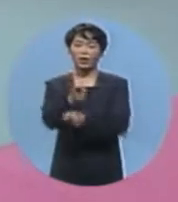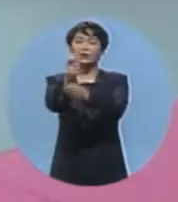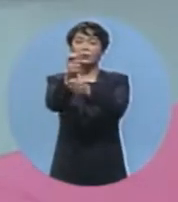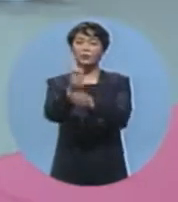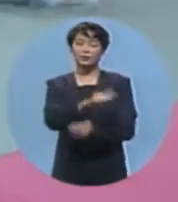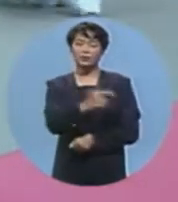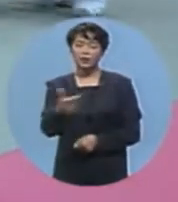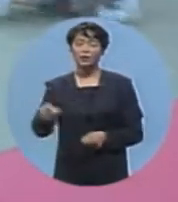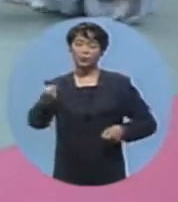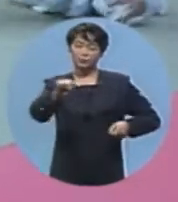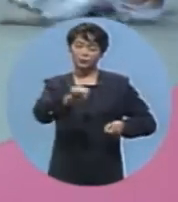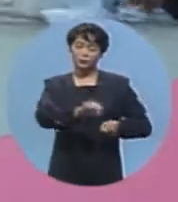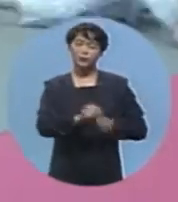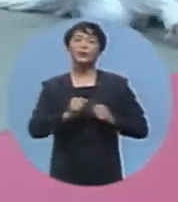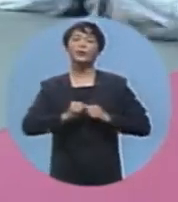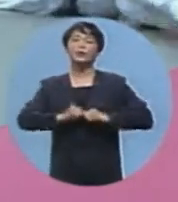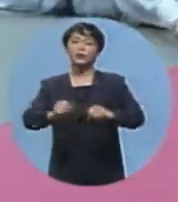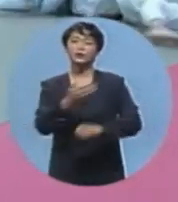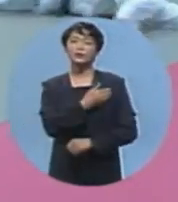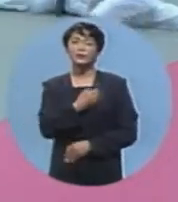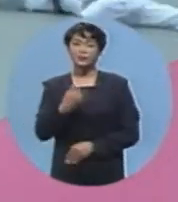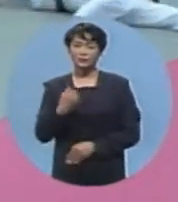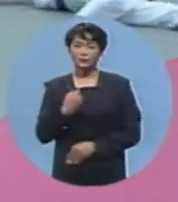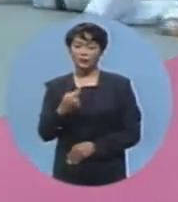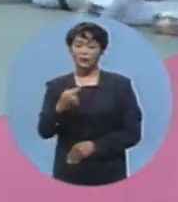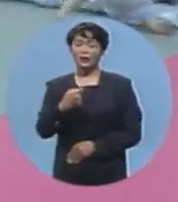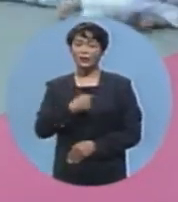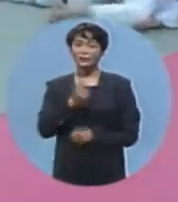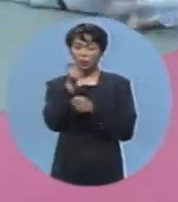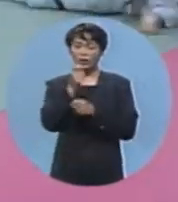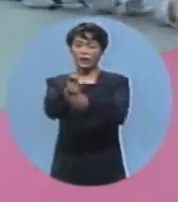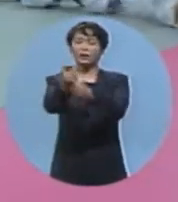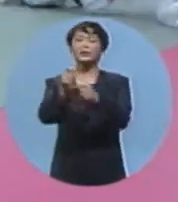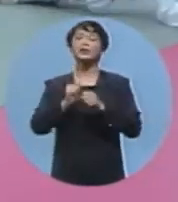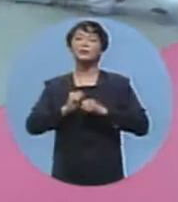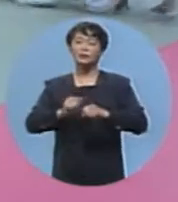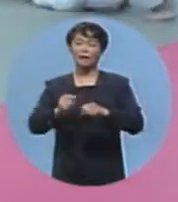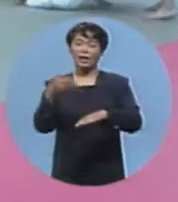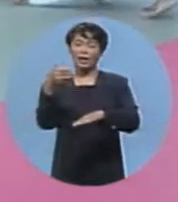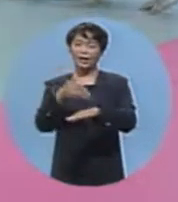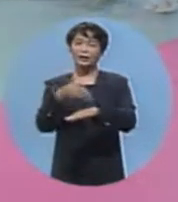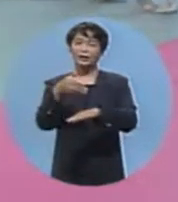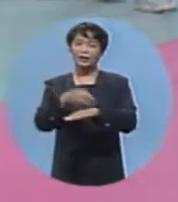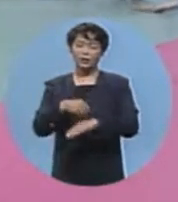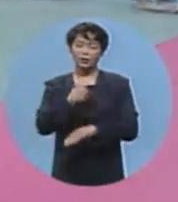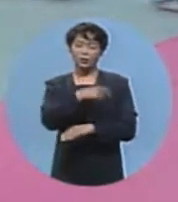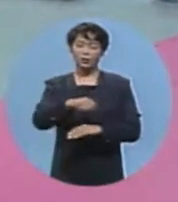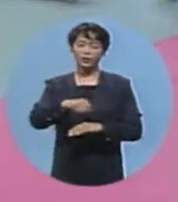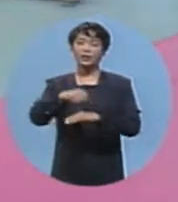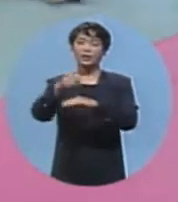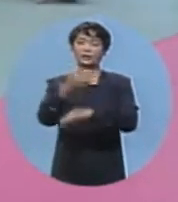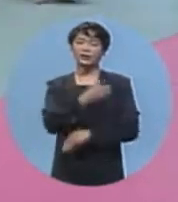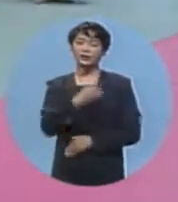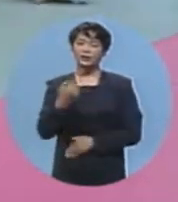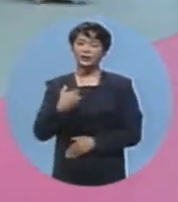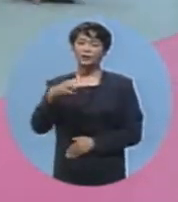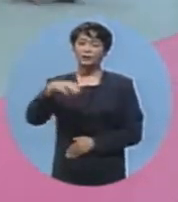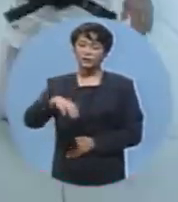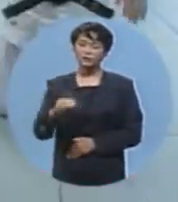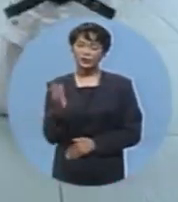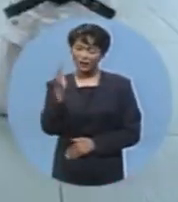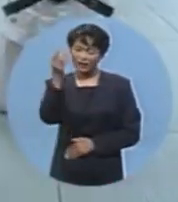行えます。私も剣道をやっておりますが、稽古を気軽に行える場所っていうのがなかなかないんです